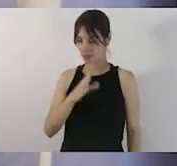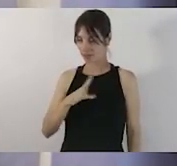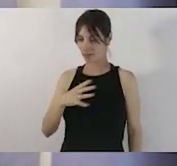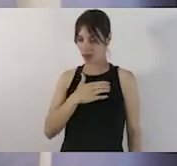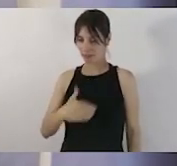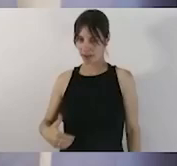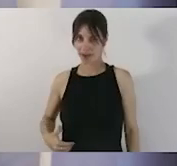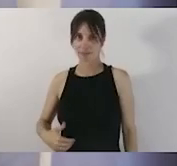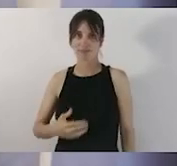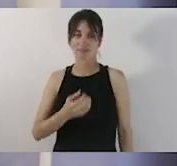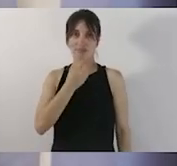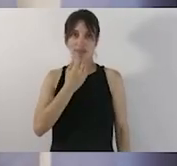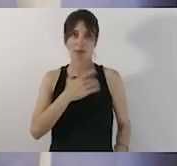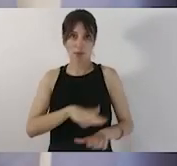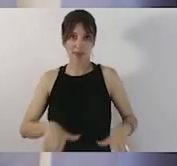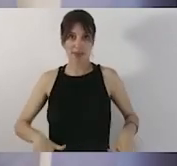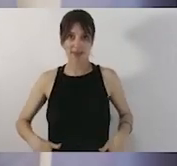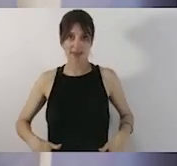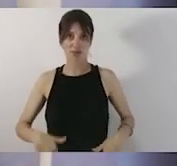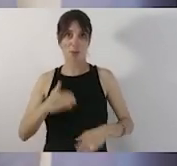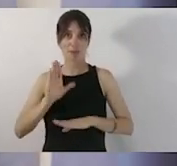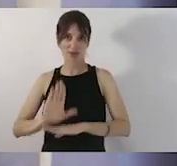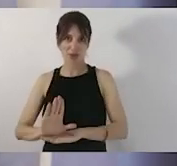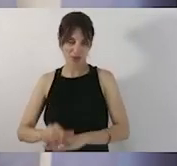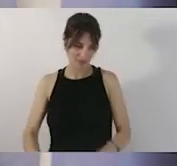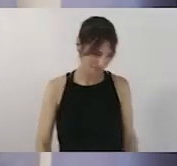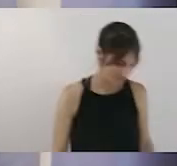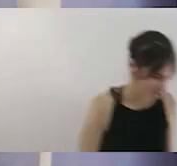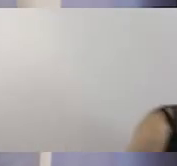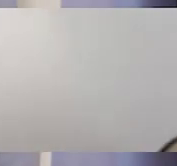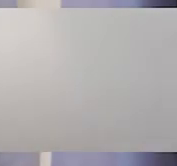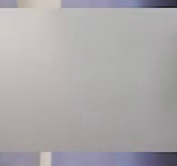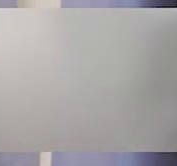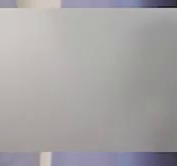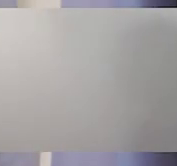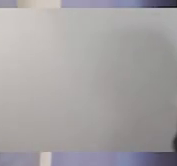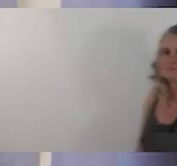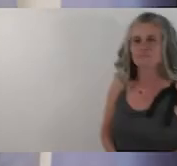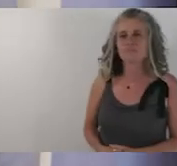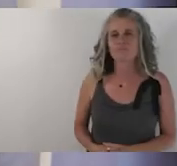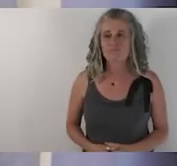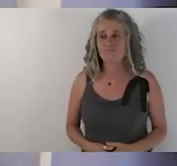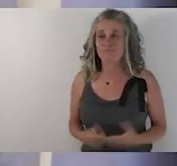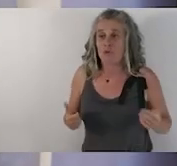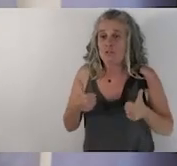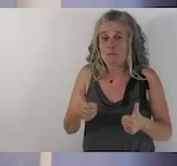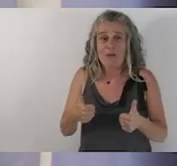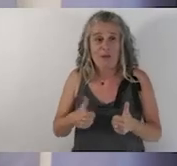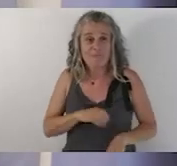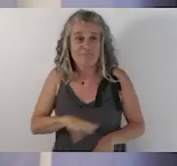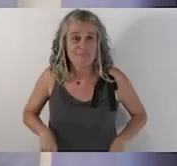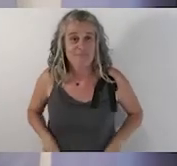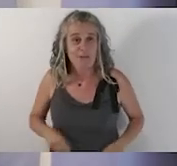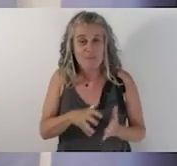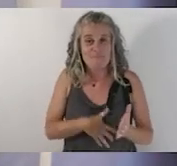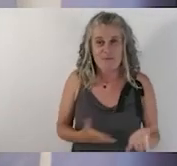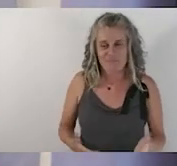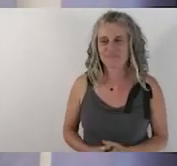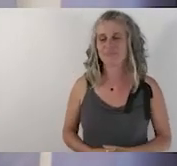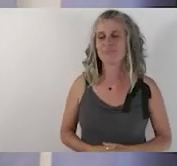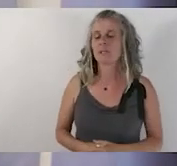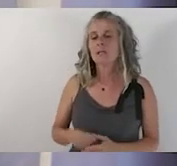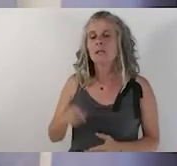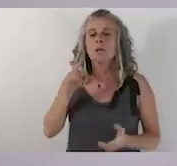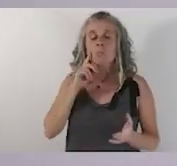bonne chose de la présenter en dernier. Je suis particulièrement heureuse et fière de la présenter, cette délibération, puisqu'elle